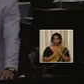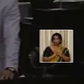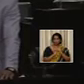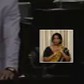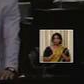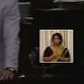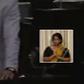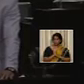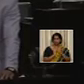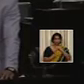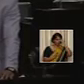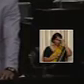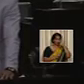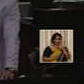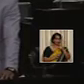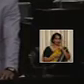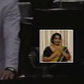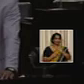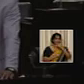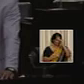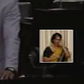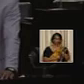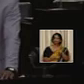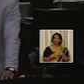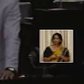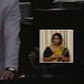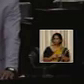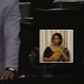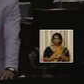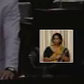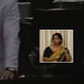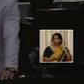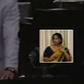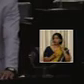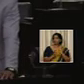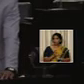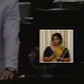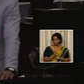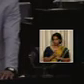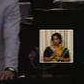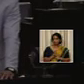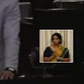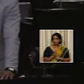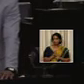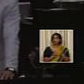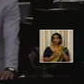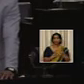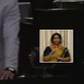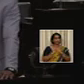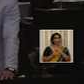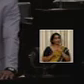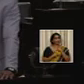अगमेट सभा नायक इवागेम आंडपक्ष प्रधान संविधायक मिथन मुदल